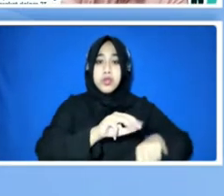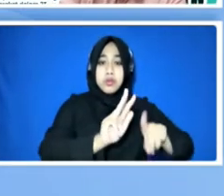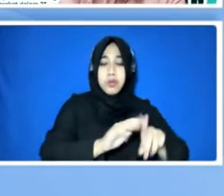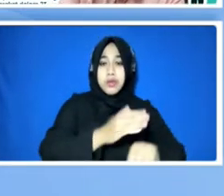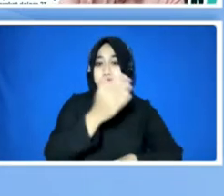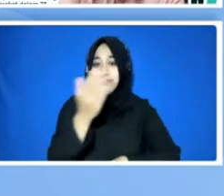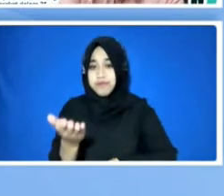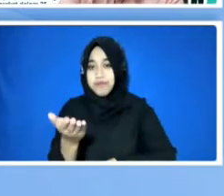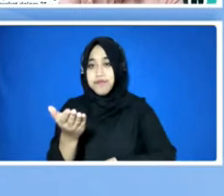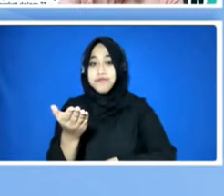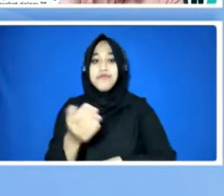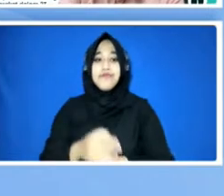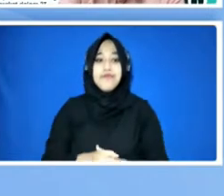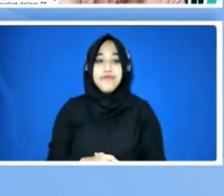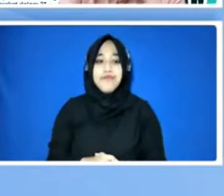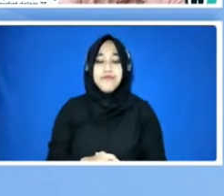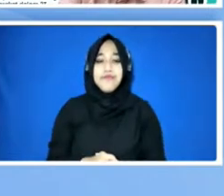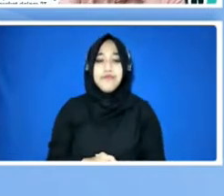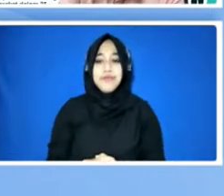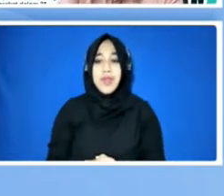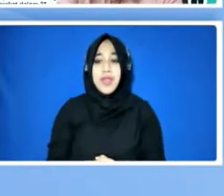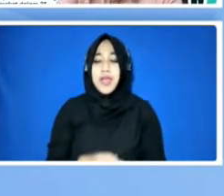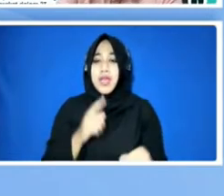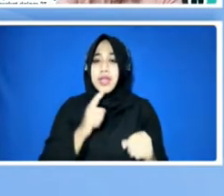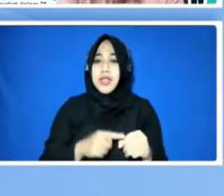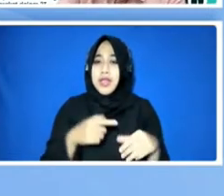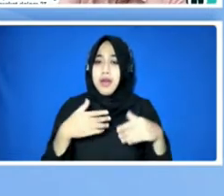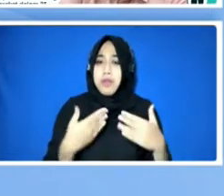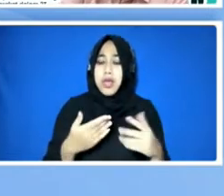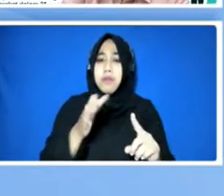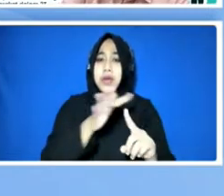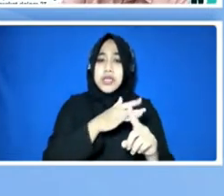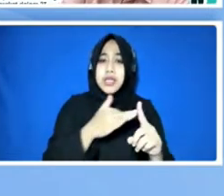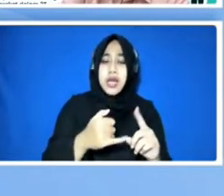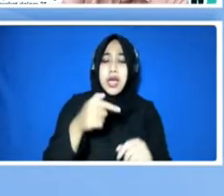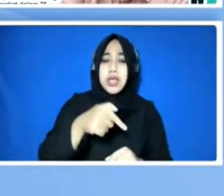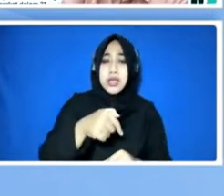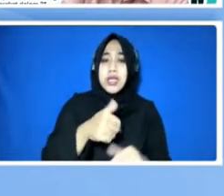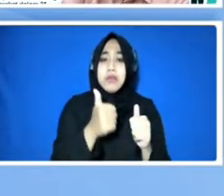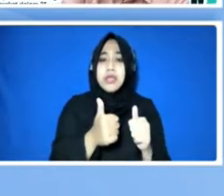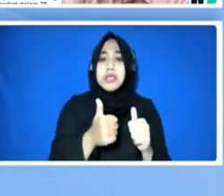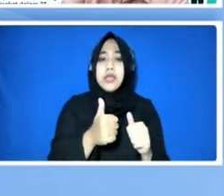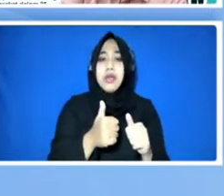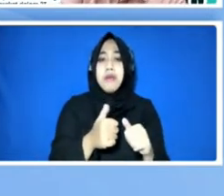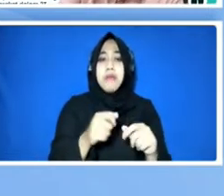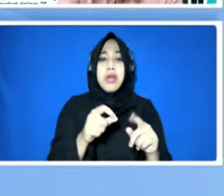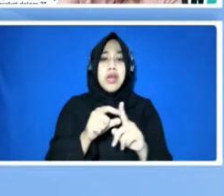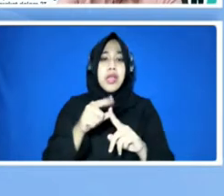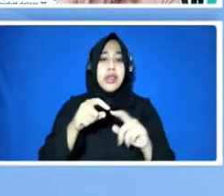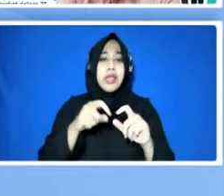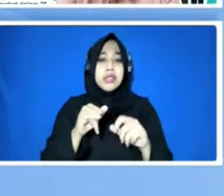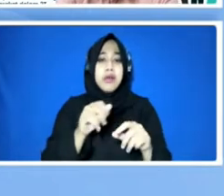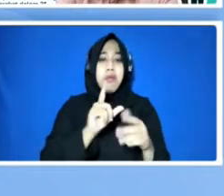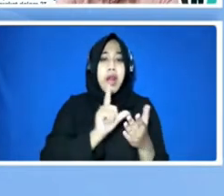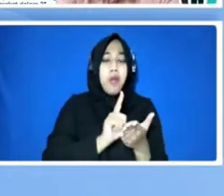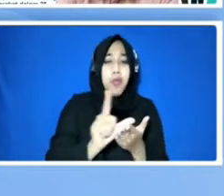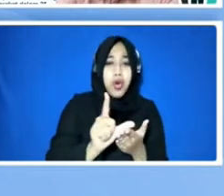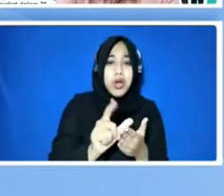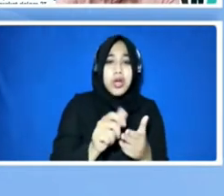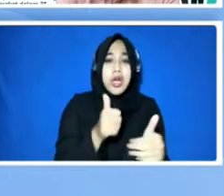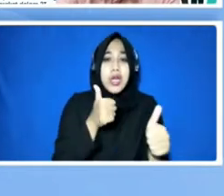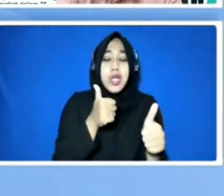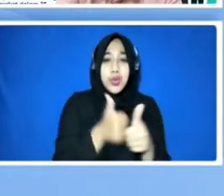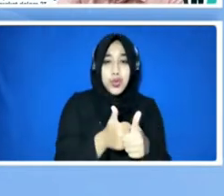saya lanjutkan. Jadi intinya bagaimana masyarakat itu sendiri dapat mendeteksi, melapor, merujuk, dan ikut